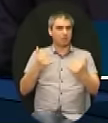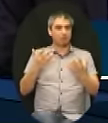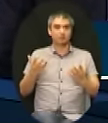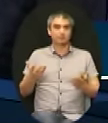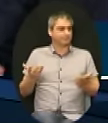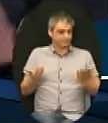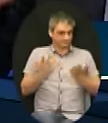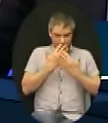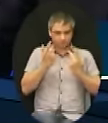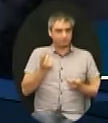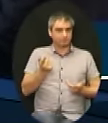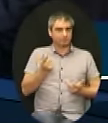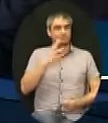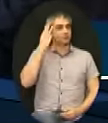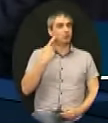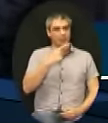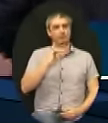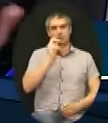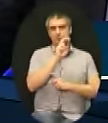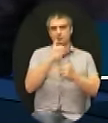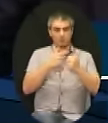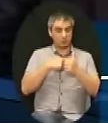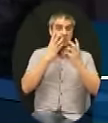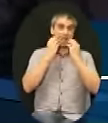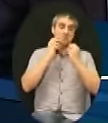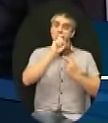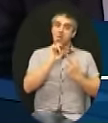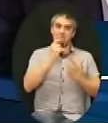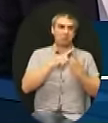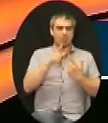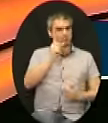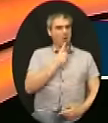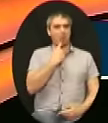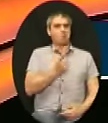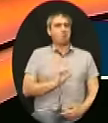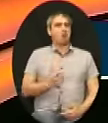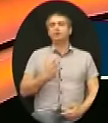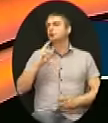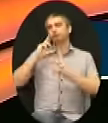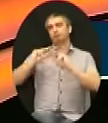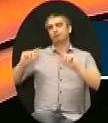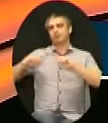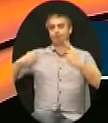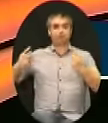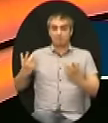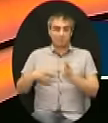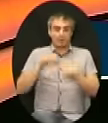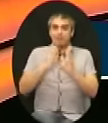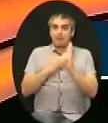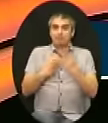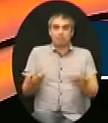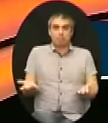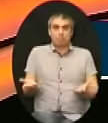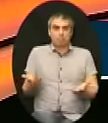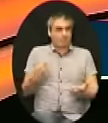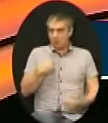תראה, אין פריים. כי זה די ברור שנגיד שלי יחימוביץ' תתמודד, אמיר כנראה יתמודד. למה אתה לא אומר את זה? יש כל מיני שמועות. תראה, קודם כל עוד אין פריימריז. אני אף פעם